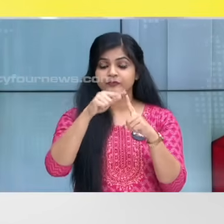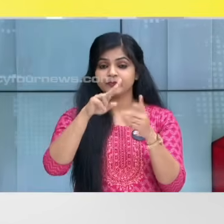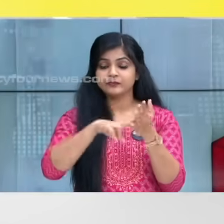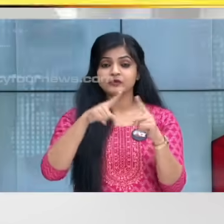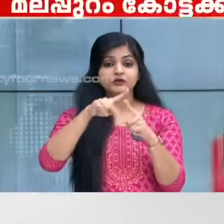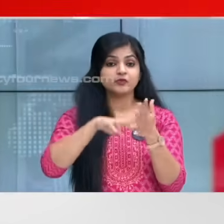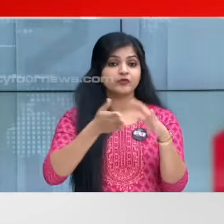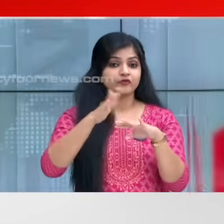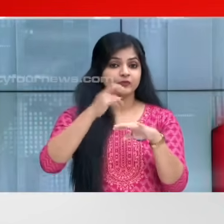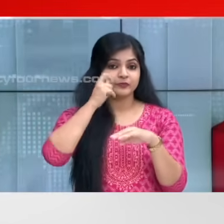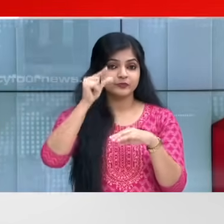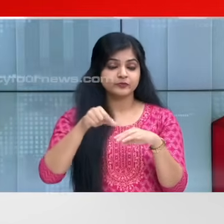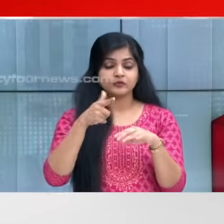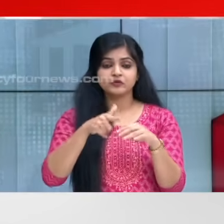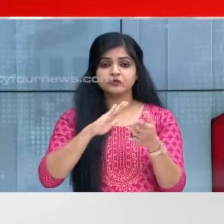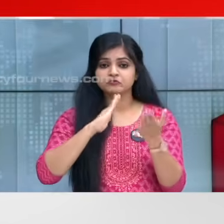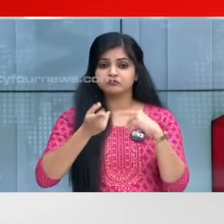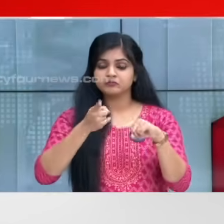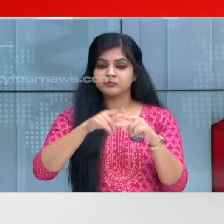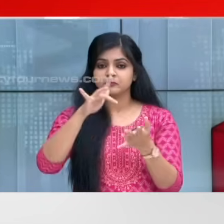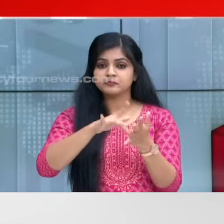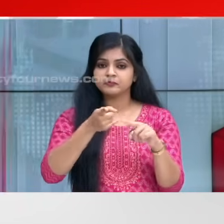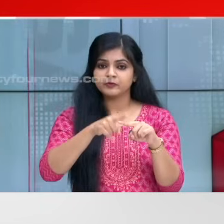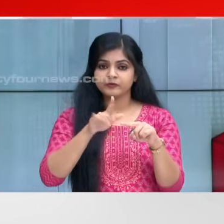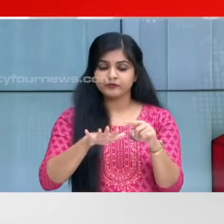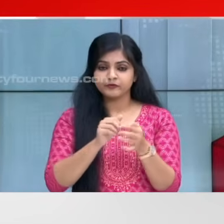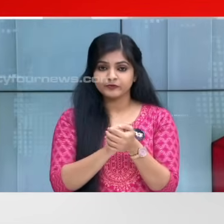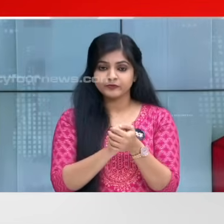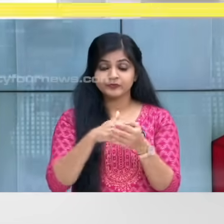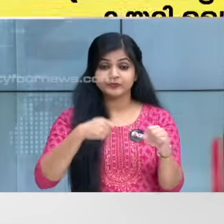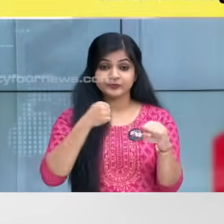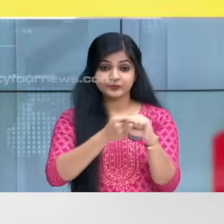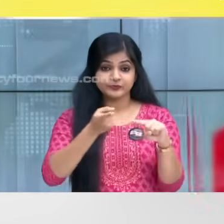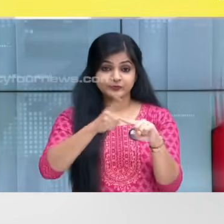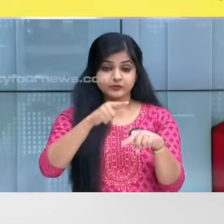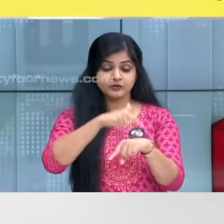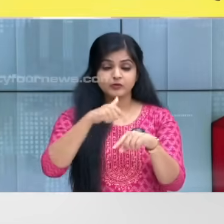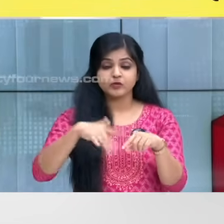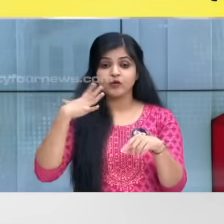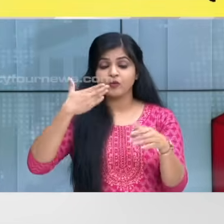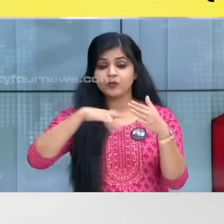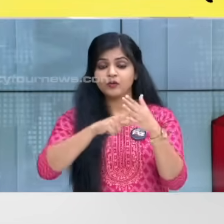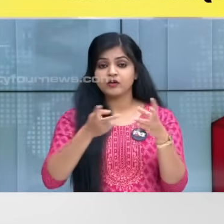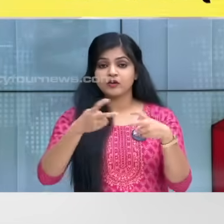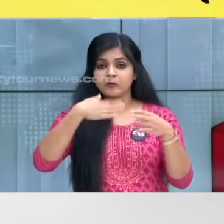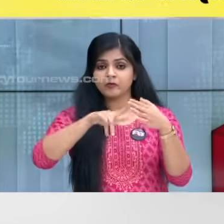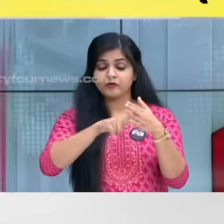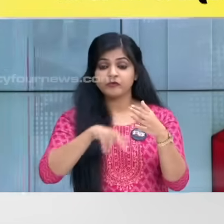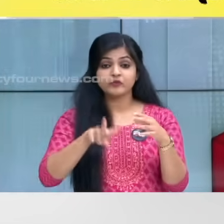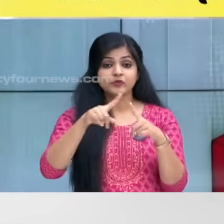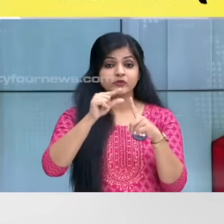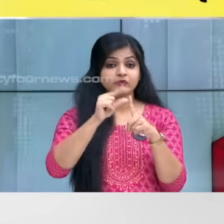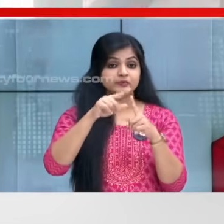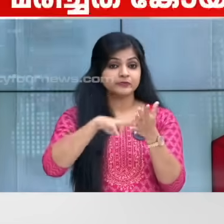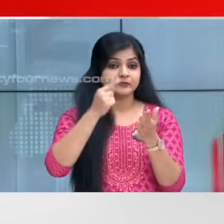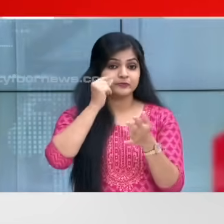പൊള്ളാച്ചി സ്വദേശി വിപിൻ അതിദാരുണമായി മരണപ്പെടുന്ന ഒരു സാഹചര്യം ഉണ്ടായി. ഈ അപകടം ഉണ്ടായ സമയത്ത് ലോറിയിൽ കുടുങ്ങിപ്പോയ വിപിനെ ഏറെ നേരത്തെ ശ്രമത്തിനൊടുവിൽ